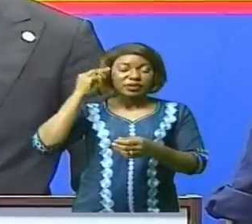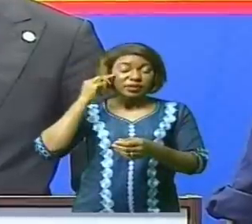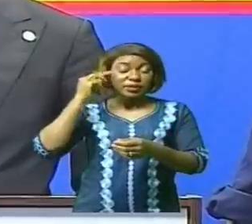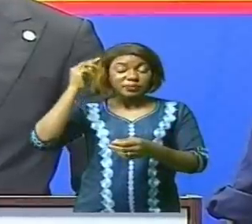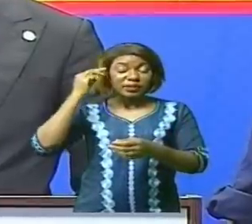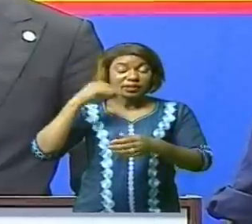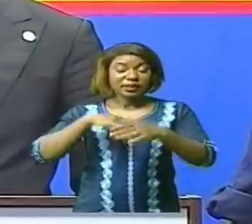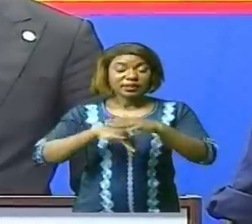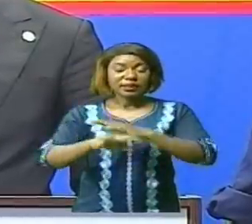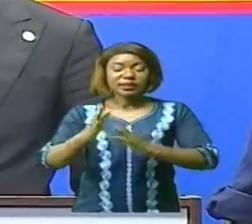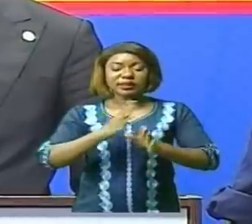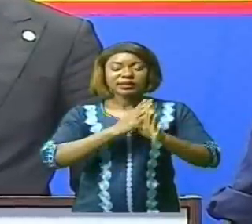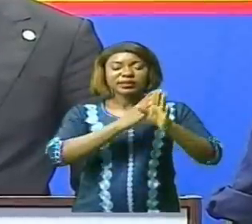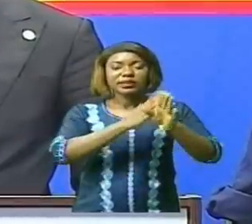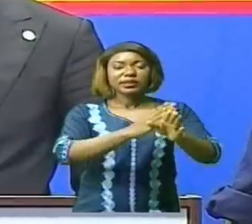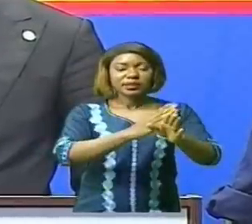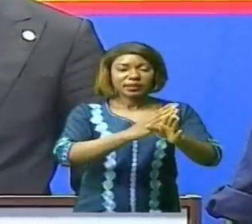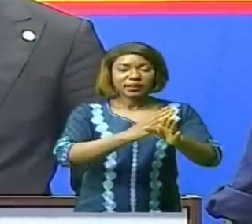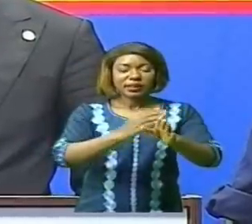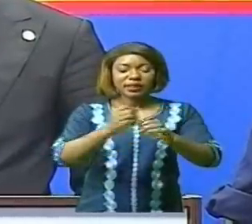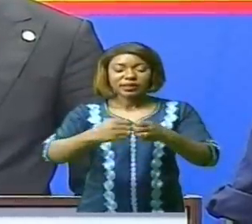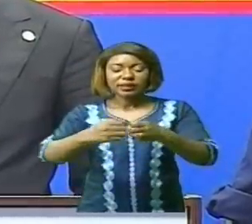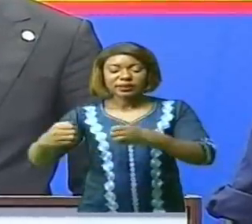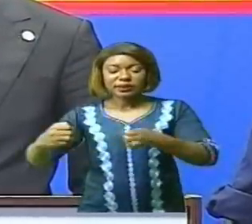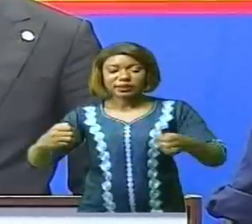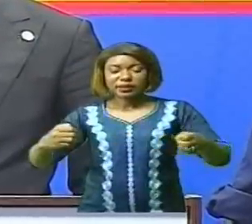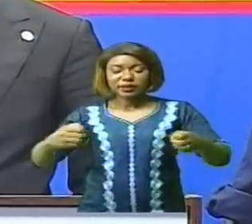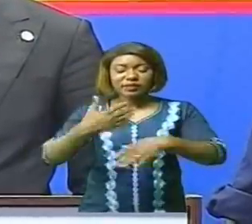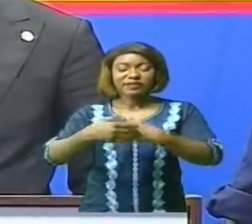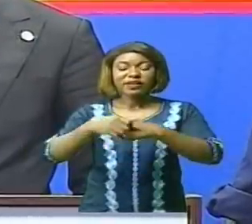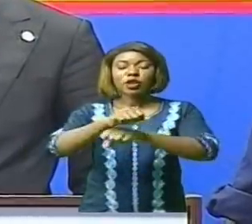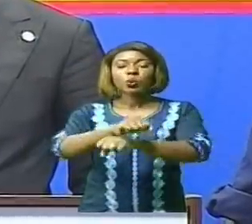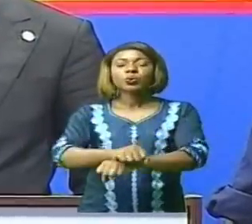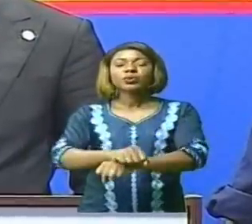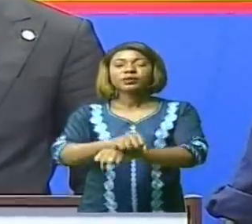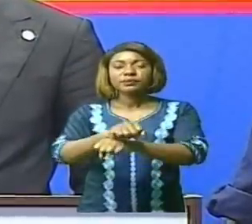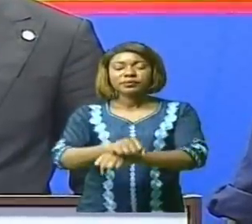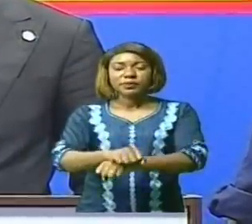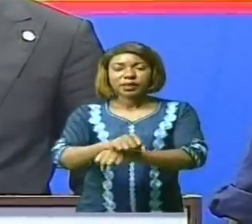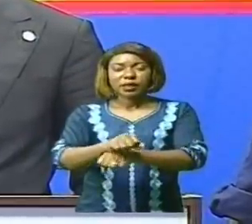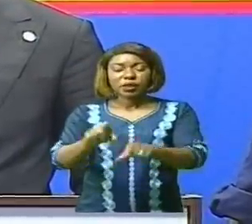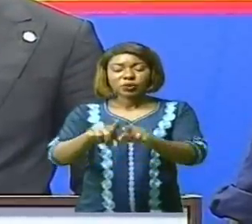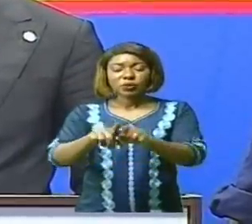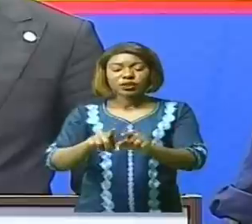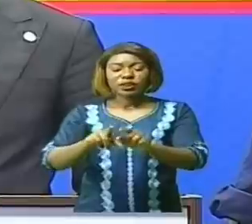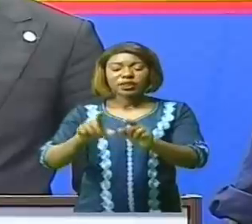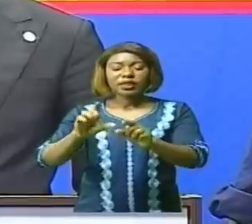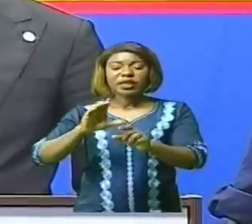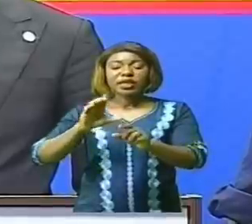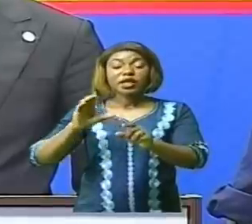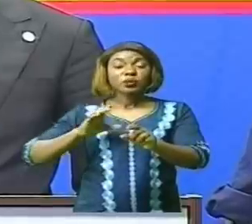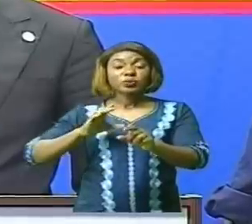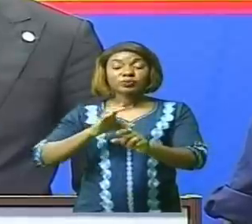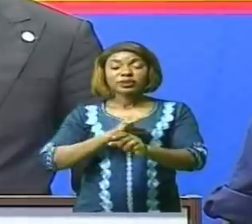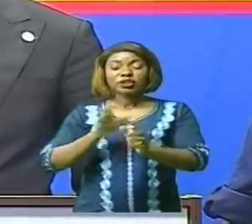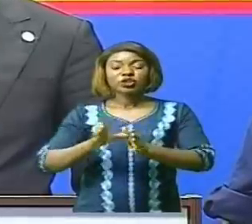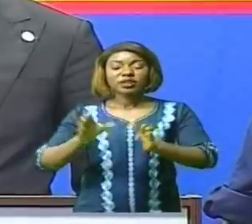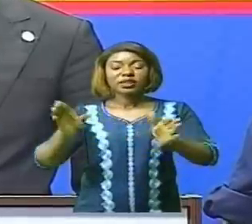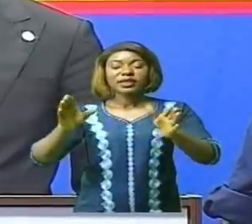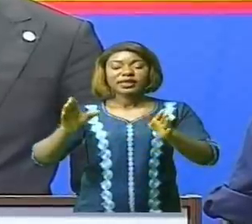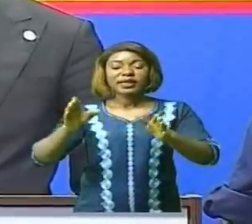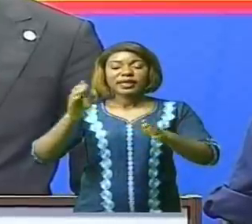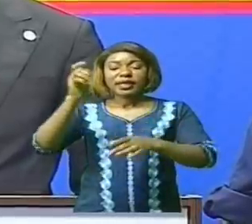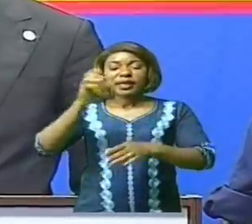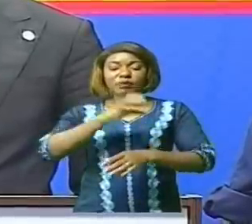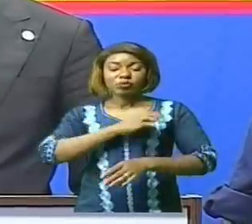l'Intérieur, Sécurité, Décentralisation et Affaires coutumières et le commissaire général de la police nationale